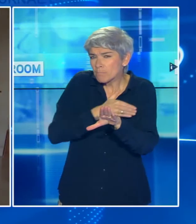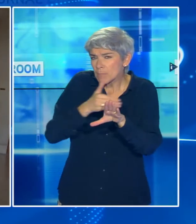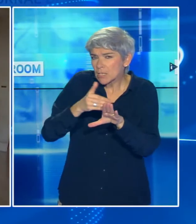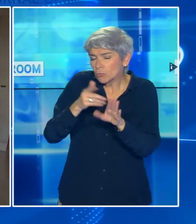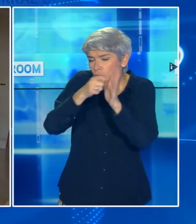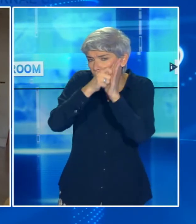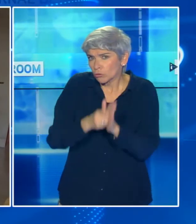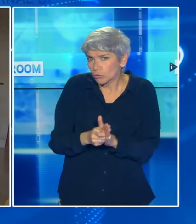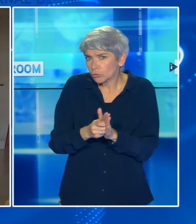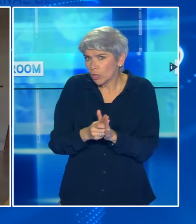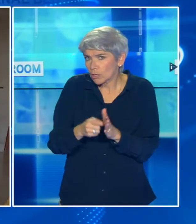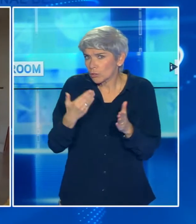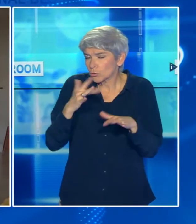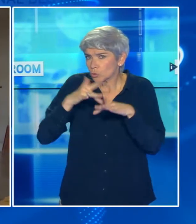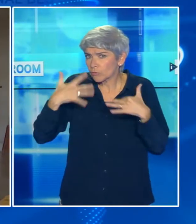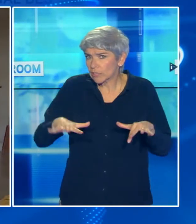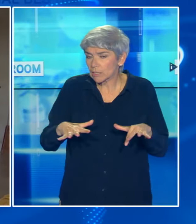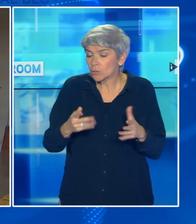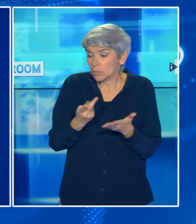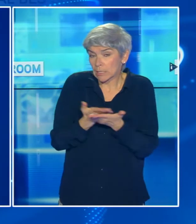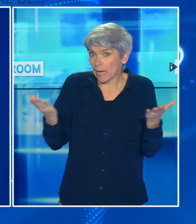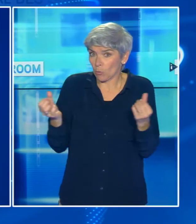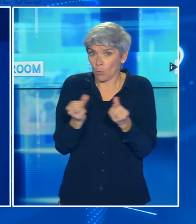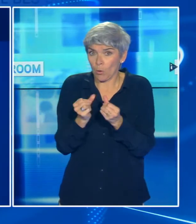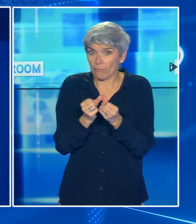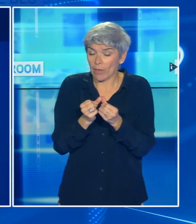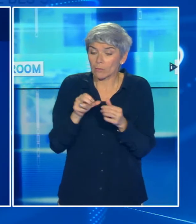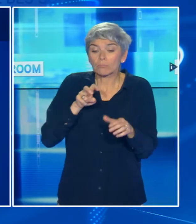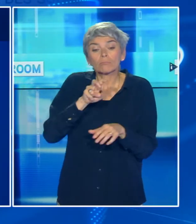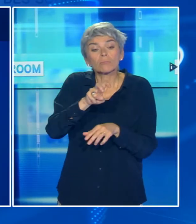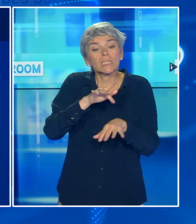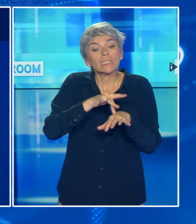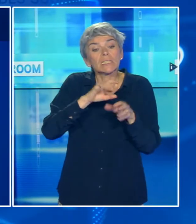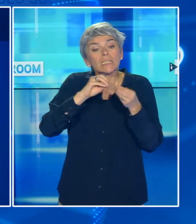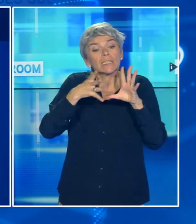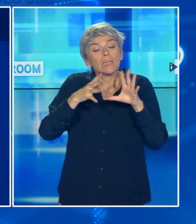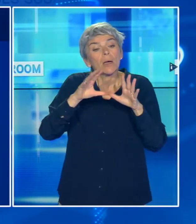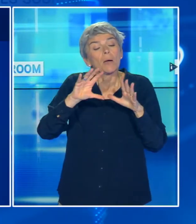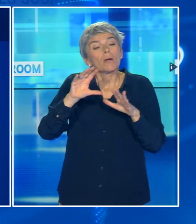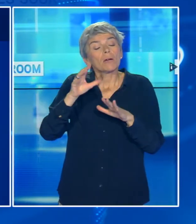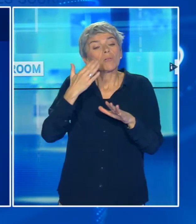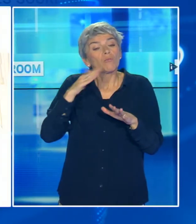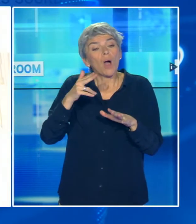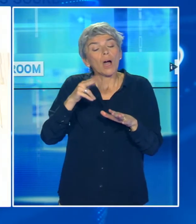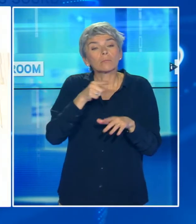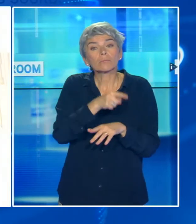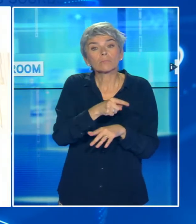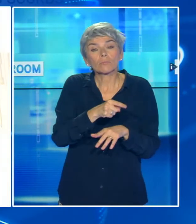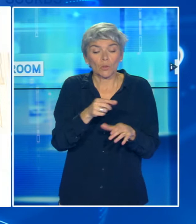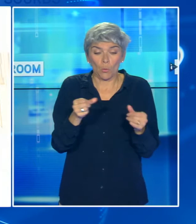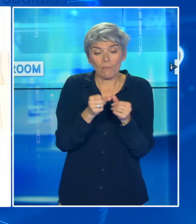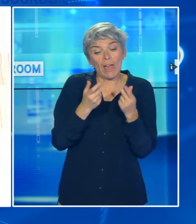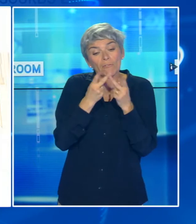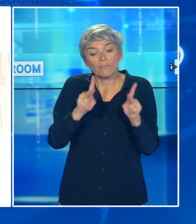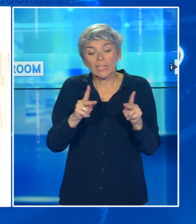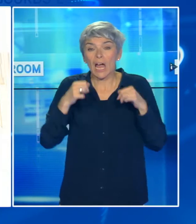la haute autorité de la primaire. Le plus simple est de se rendre sur le site internet primaire2016.org. Indiquez votre